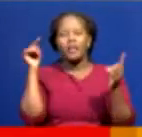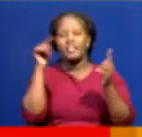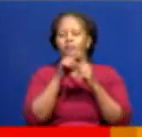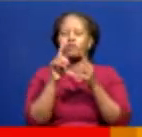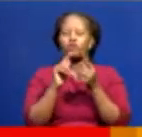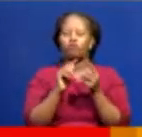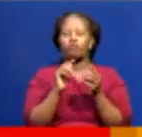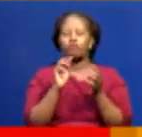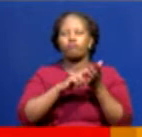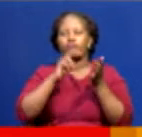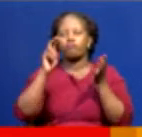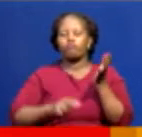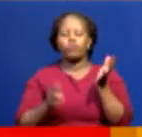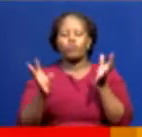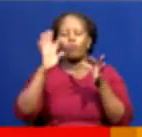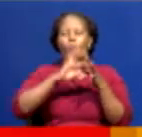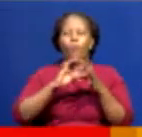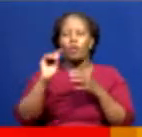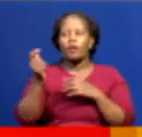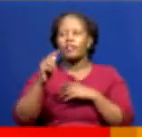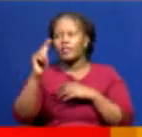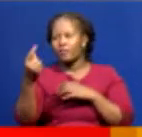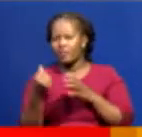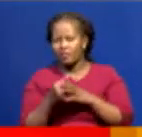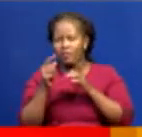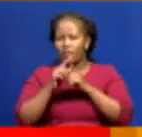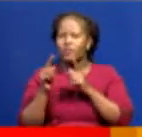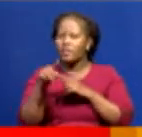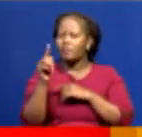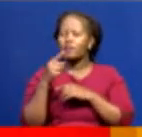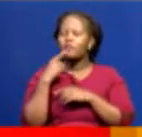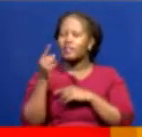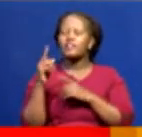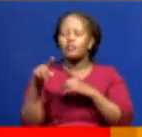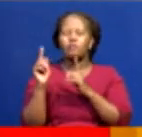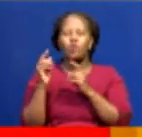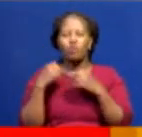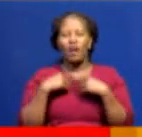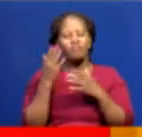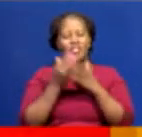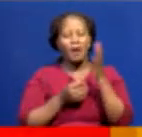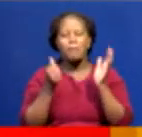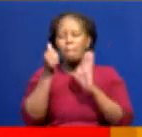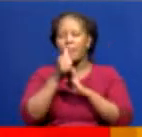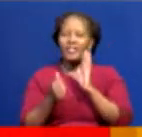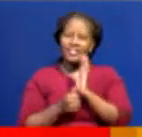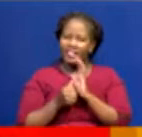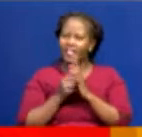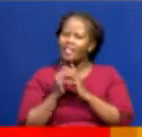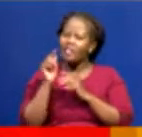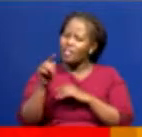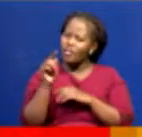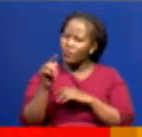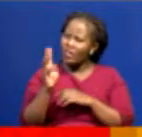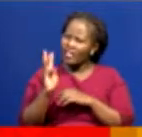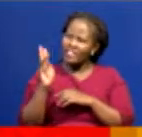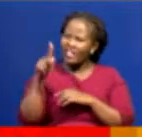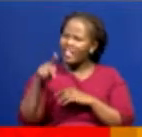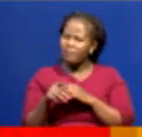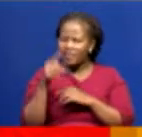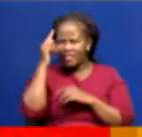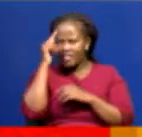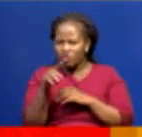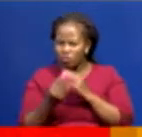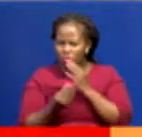huu. Na inasemekana ya kwamba hao ndio wale ambao wanasaidia kusukuma agenda fulani. Wewe kama mheshimiwa, mko compromised